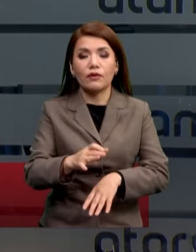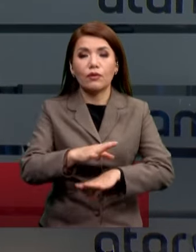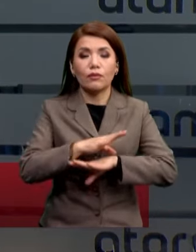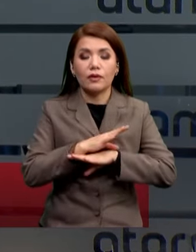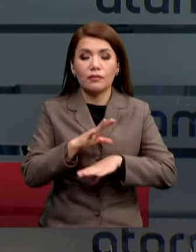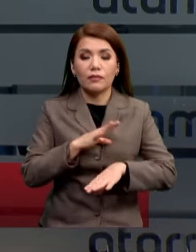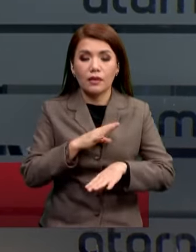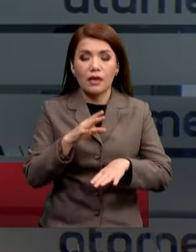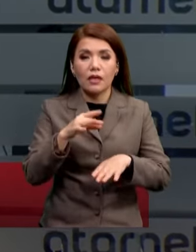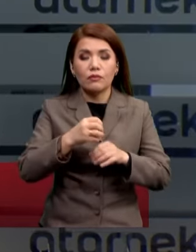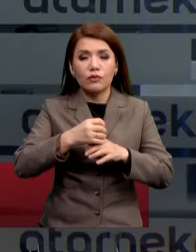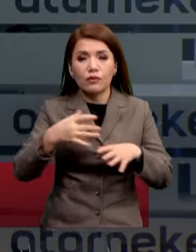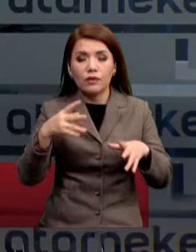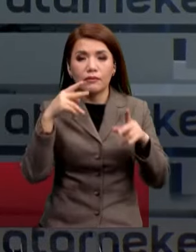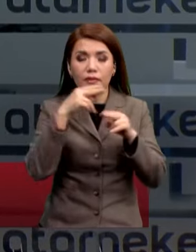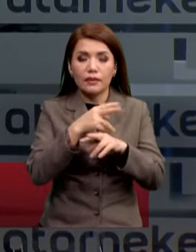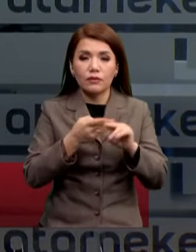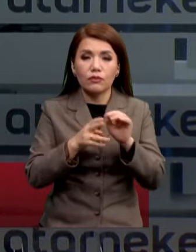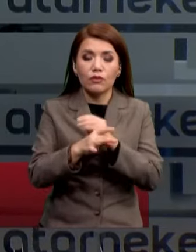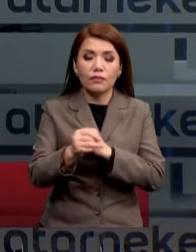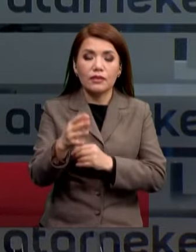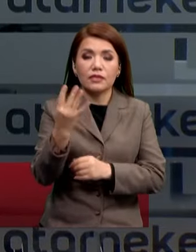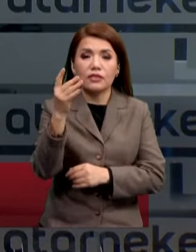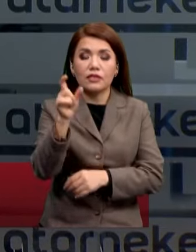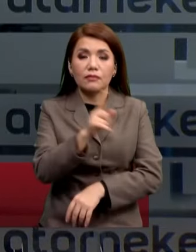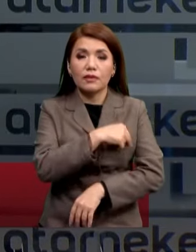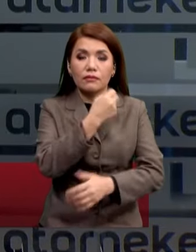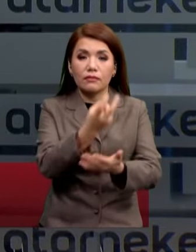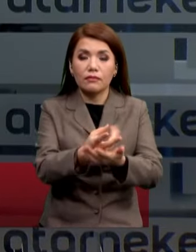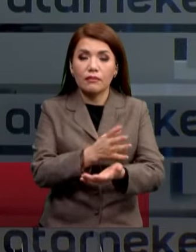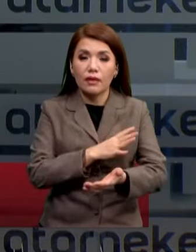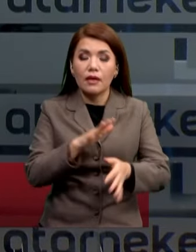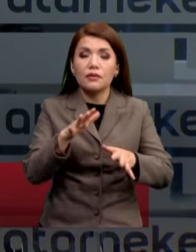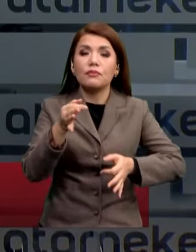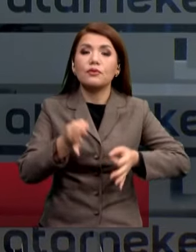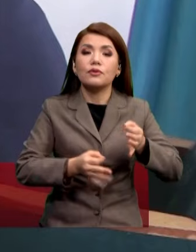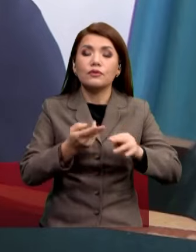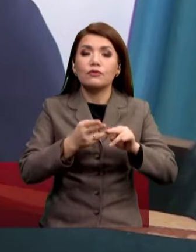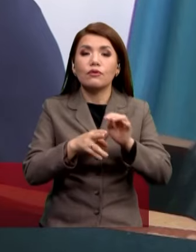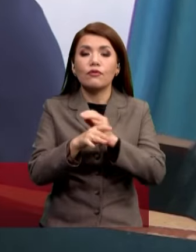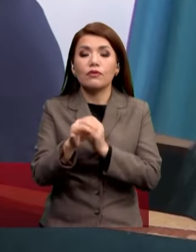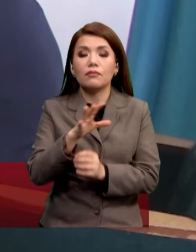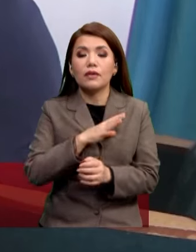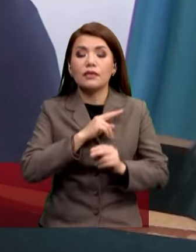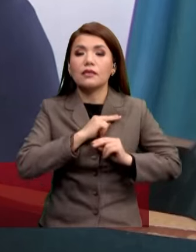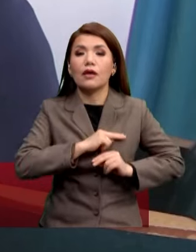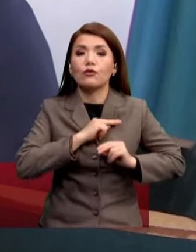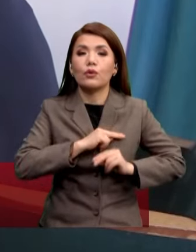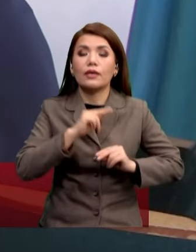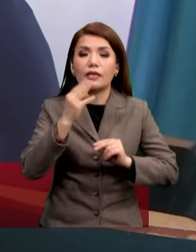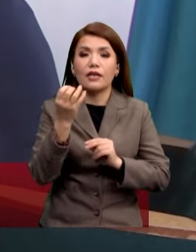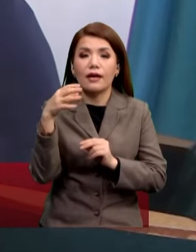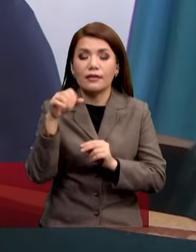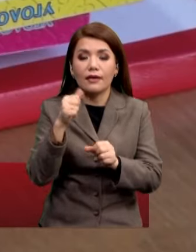С отравлениями и ожогами тогда в больницу поступило 4 человека. На скамье подсудимых оказались сотрудники шахты.